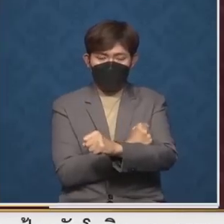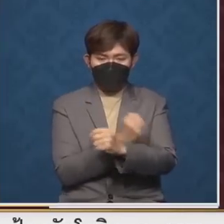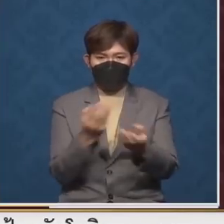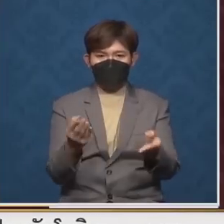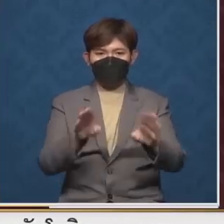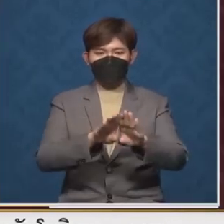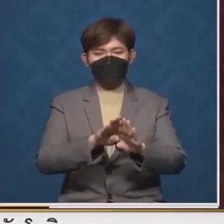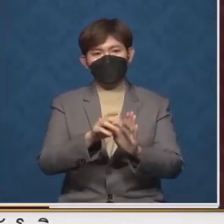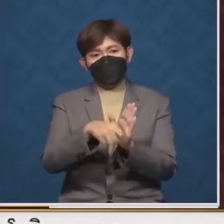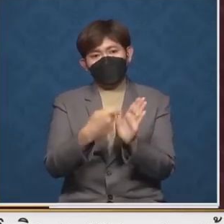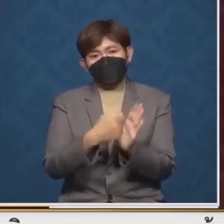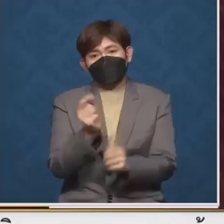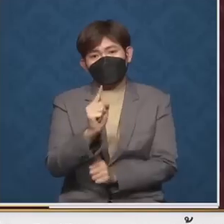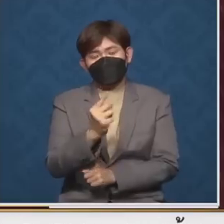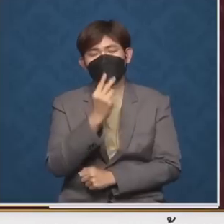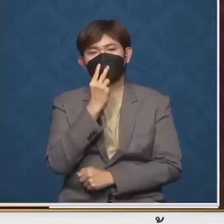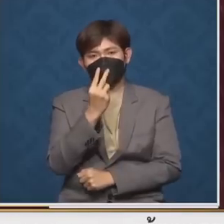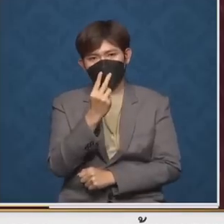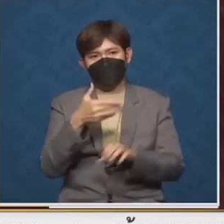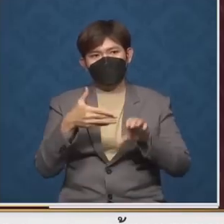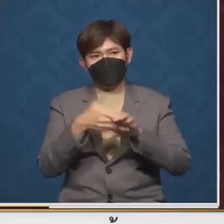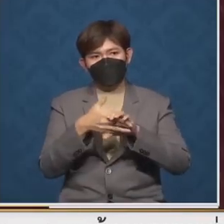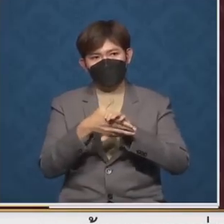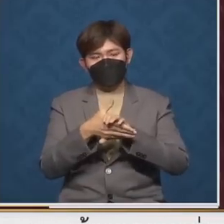ี้นะไปดูสได์แผนต่ไปครับ